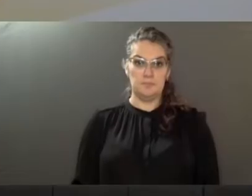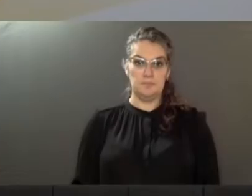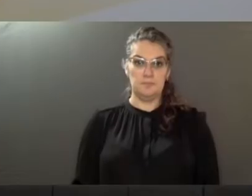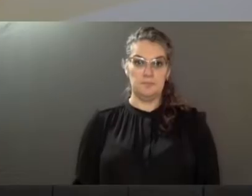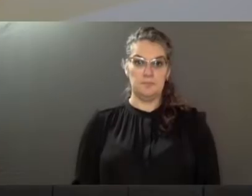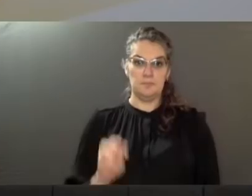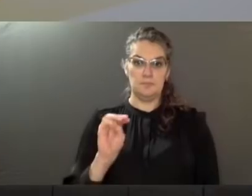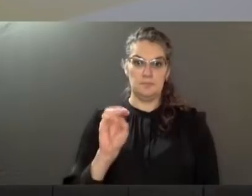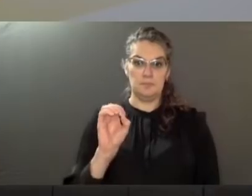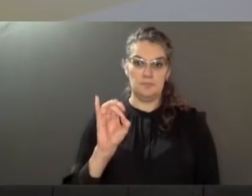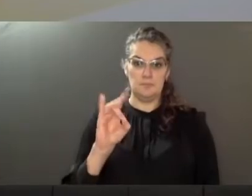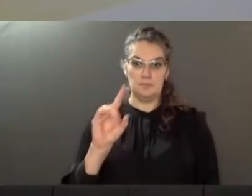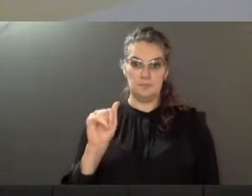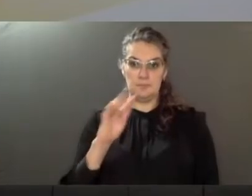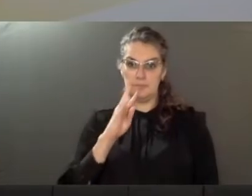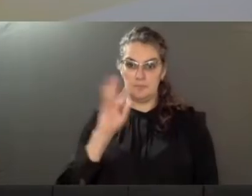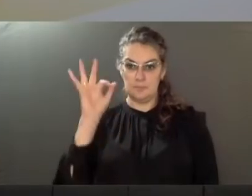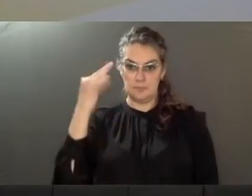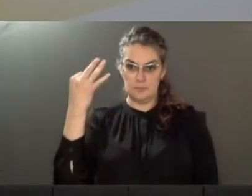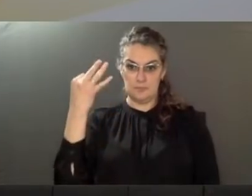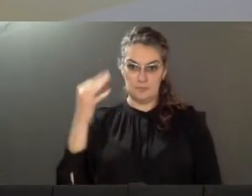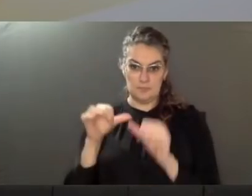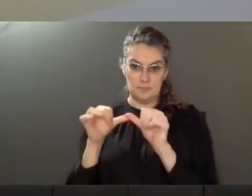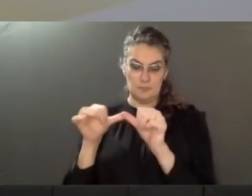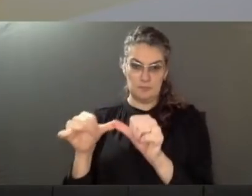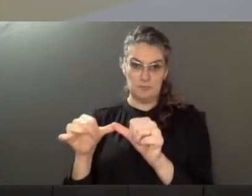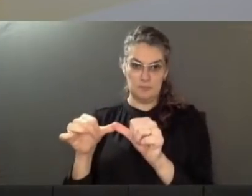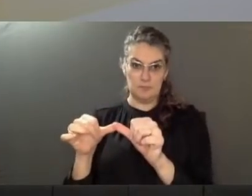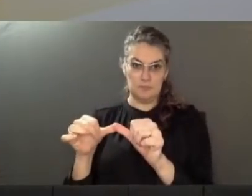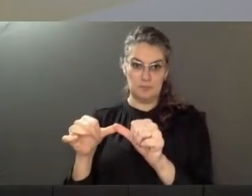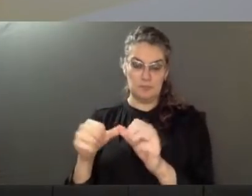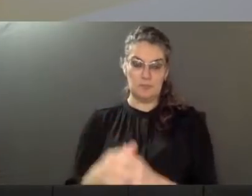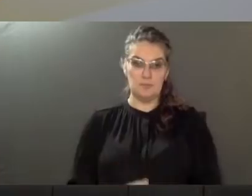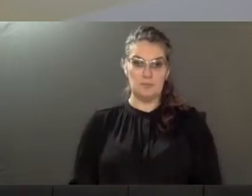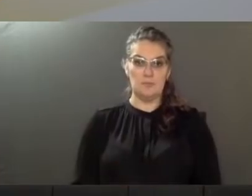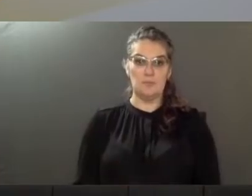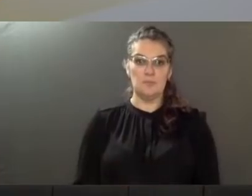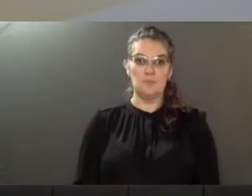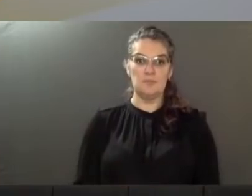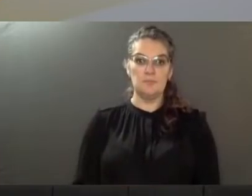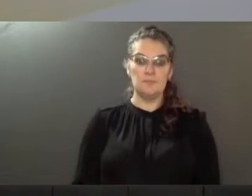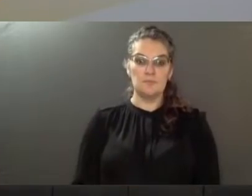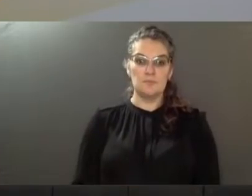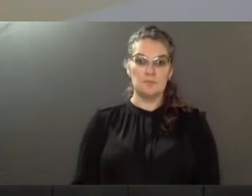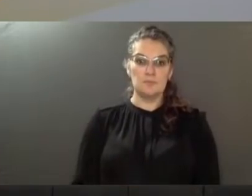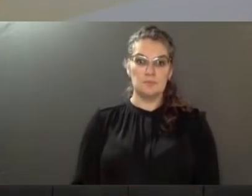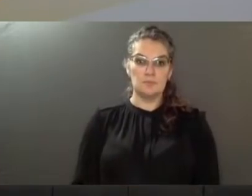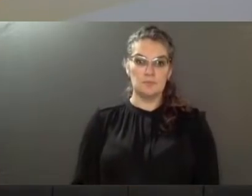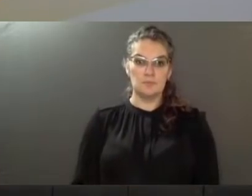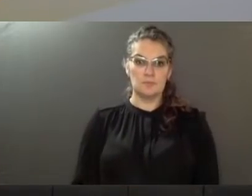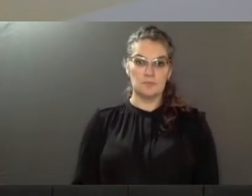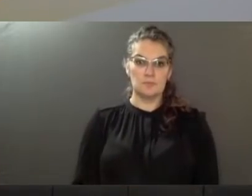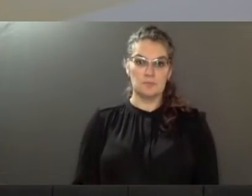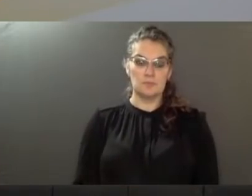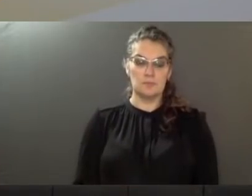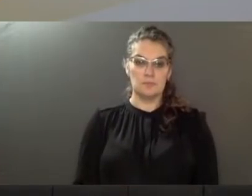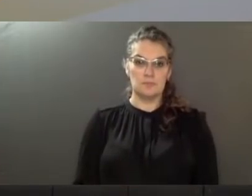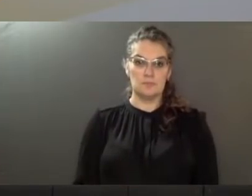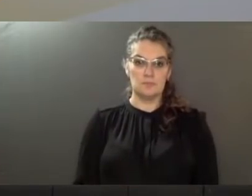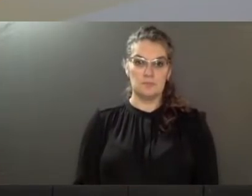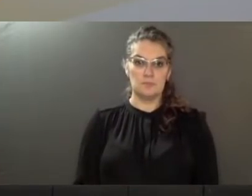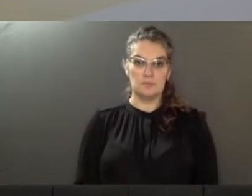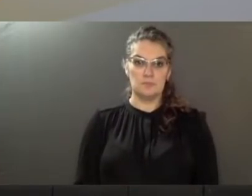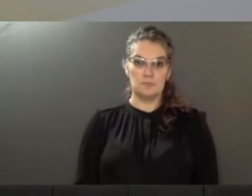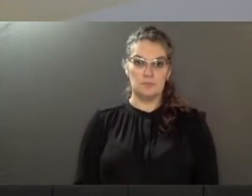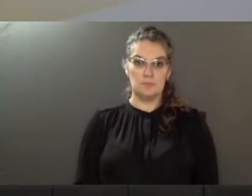question, comme avait mentionné le Premier ministre Denis King hier soir, il y a eu l'incendie à la résidence